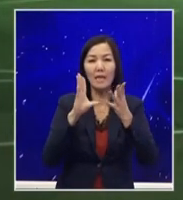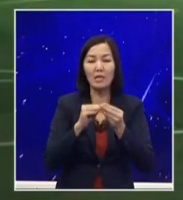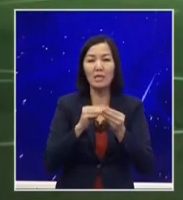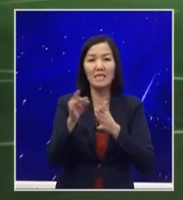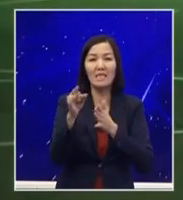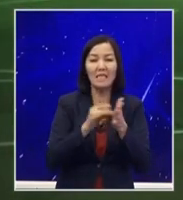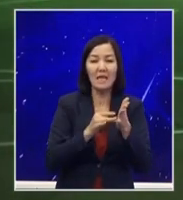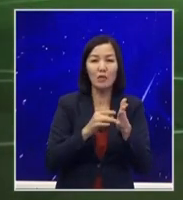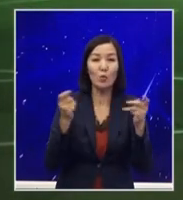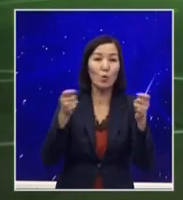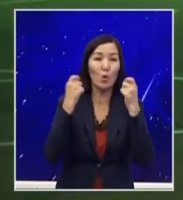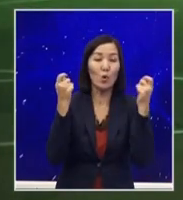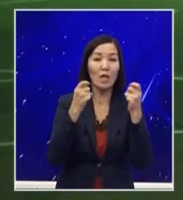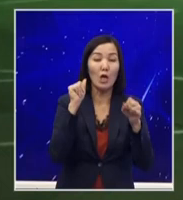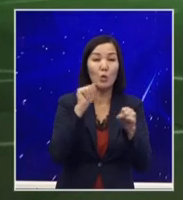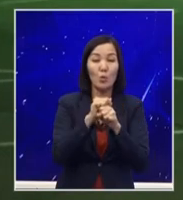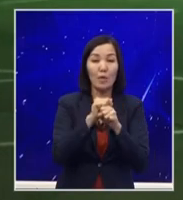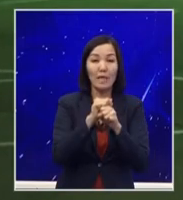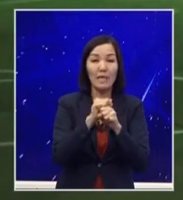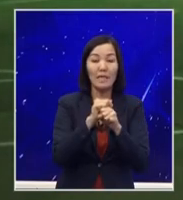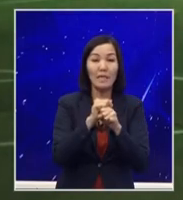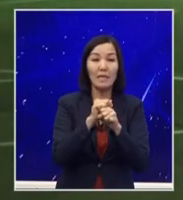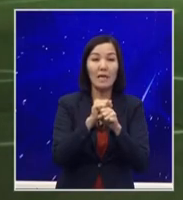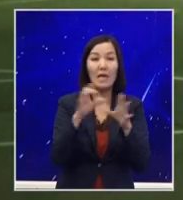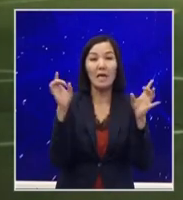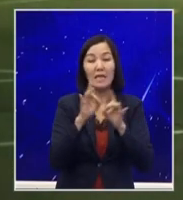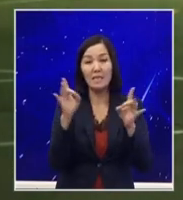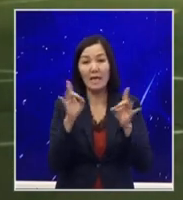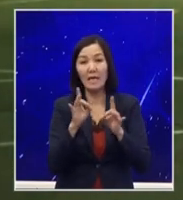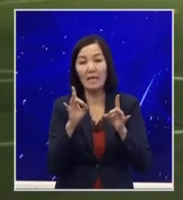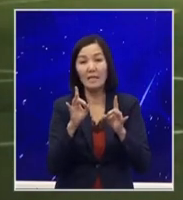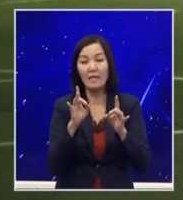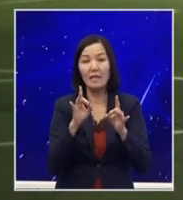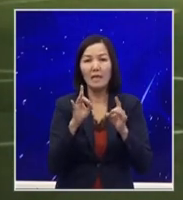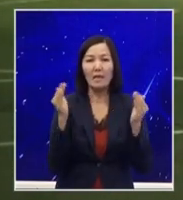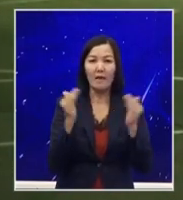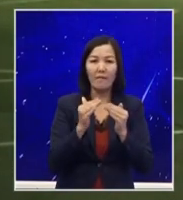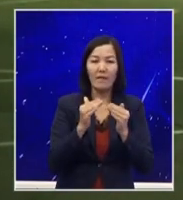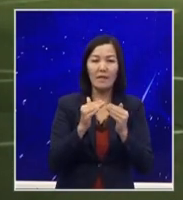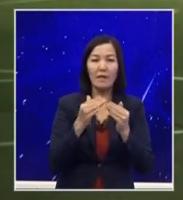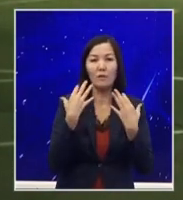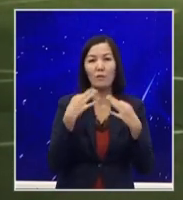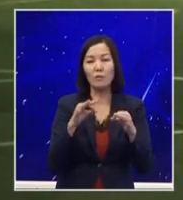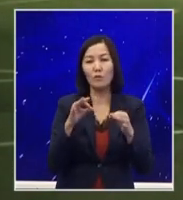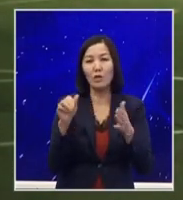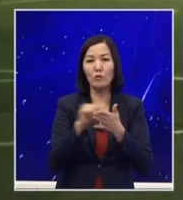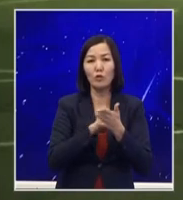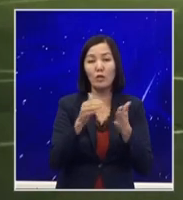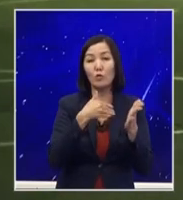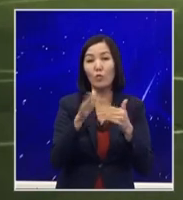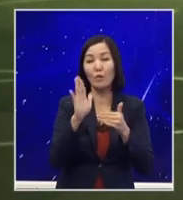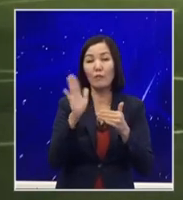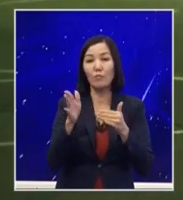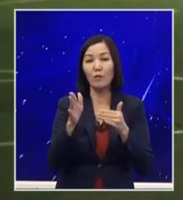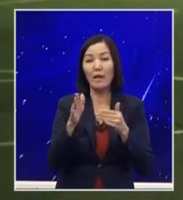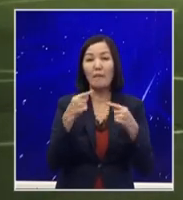кезінде анықталған тойлар тарқатылды, ал пайда қуған дәмхана, мейрамханалар лицензияларынан айырылады. Өзгелерге